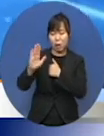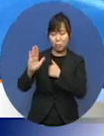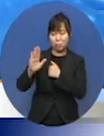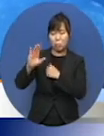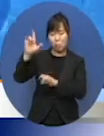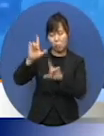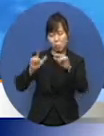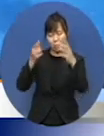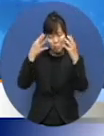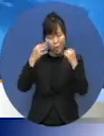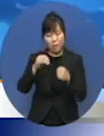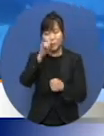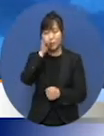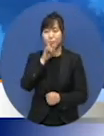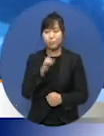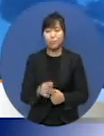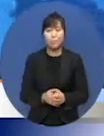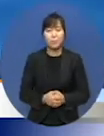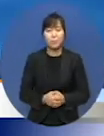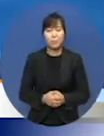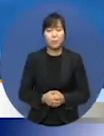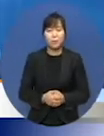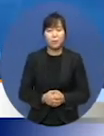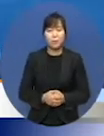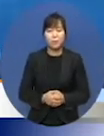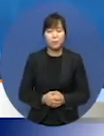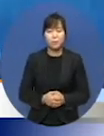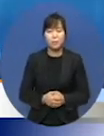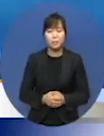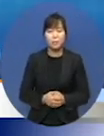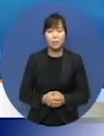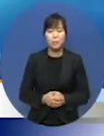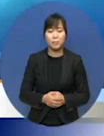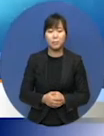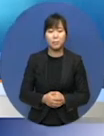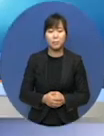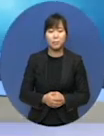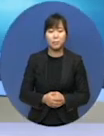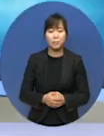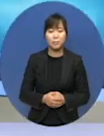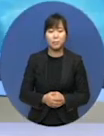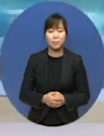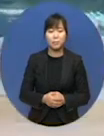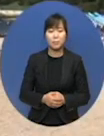않는 모습이 많다고 하는데요. 자세한 소식 이오비 통신원이 전합니다.